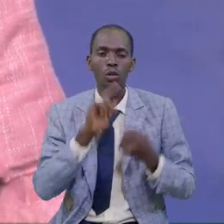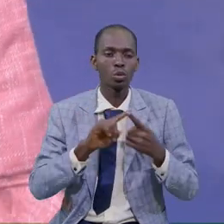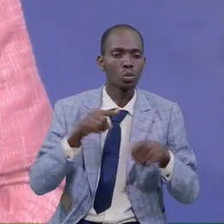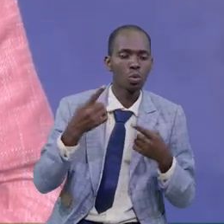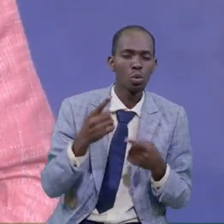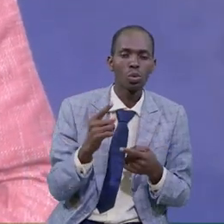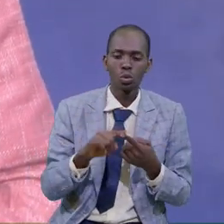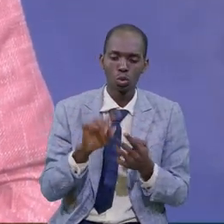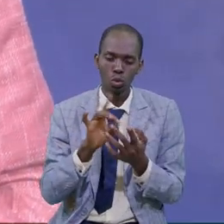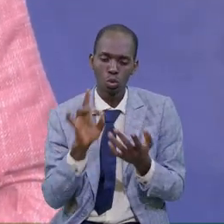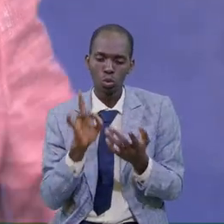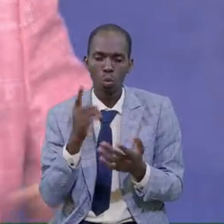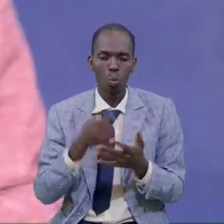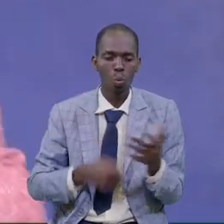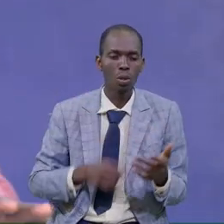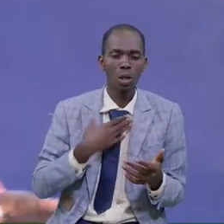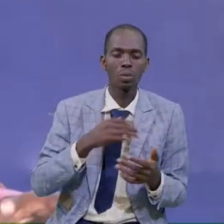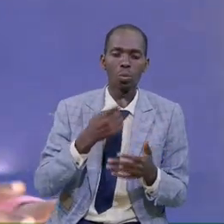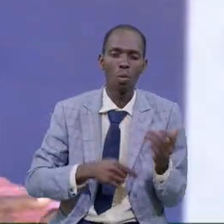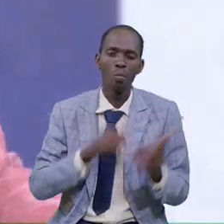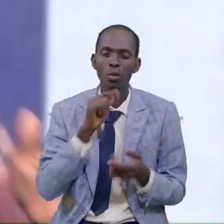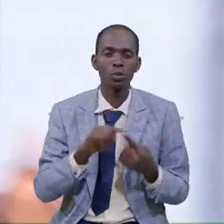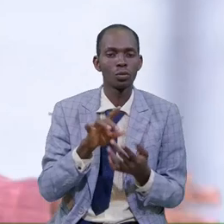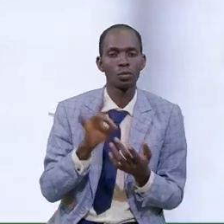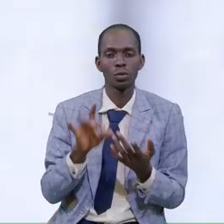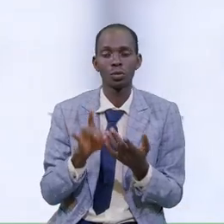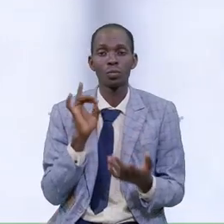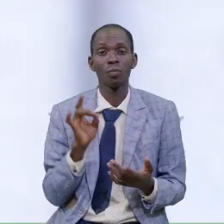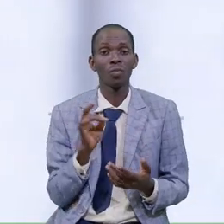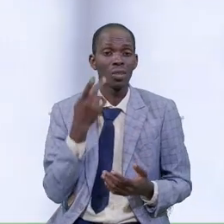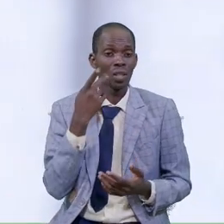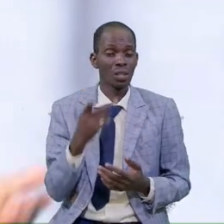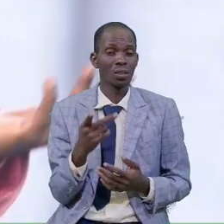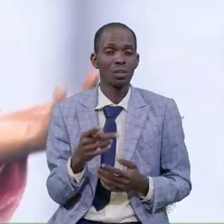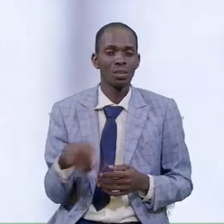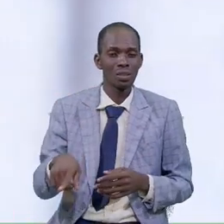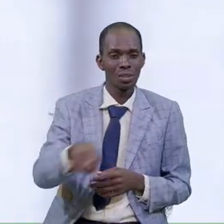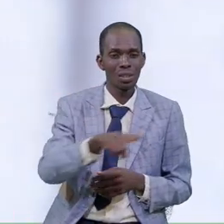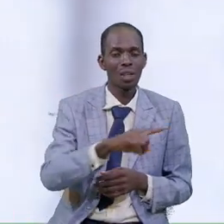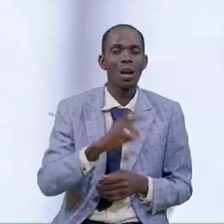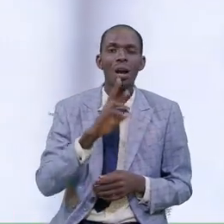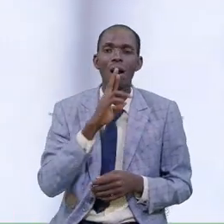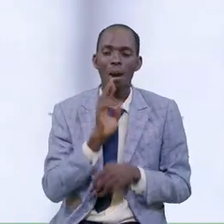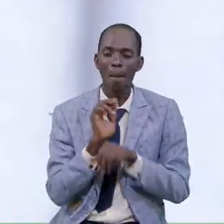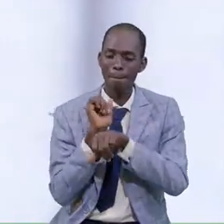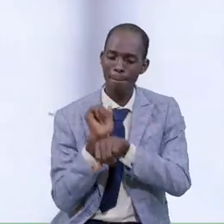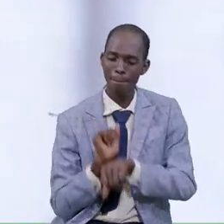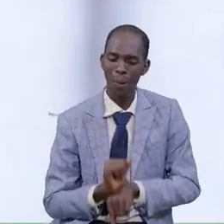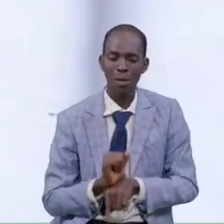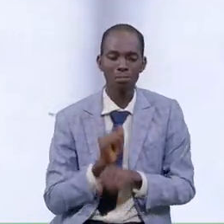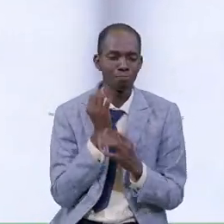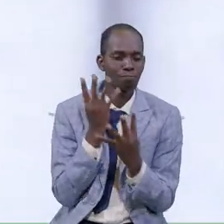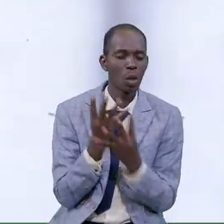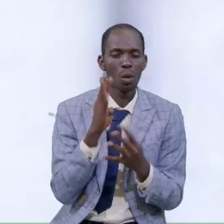pas. Ils se font du mal. Ils sont liés par ces mauvais esprits. On peut les appeler